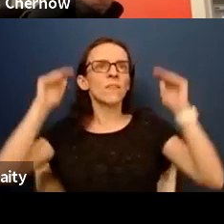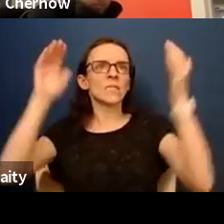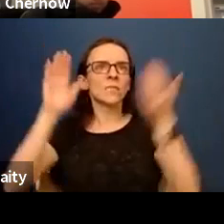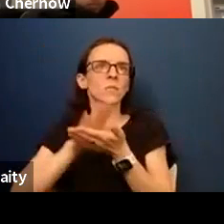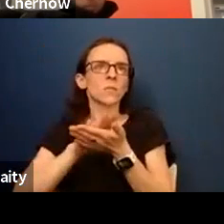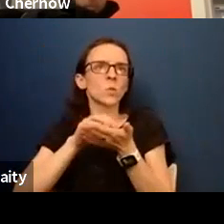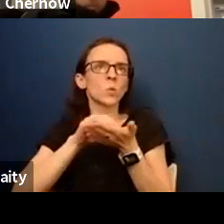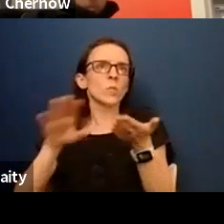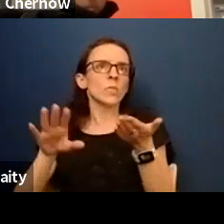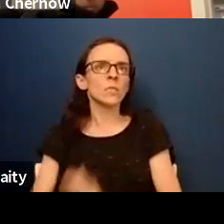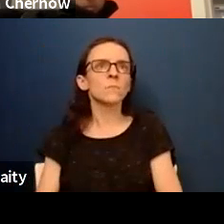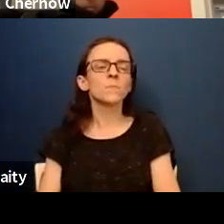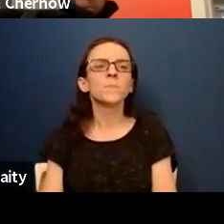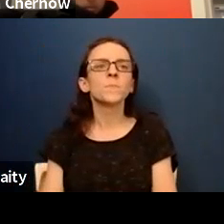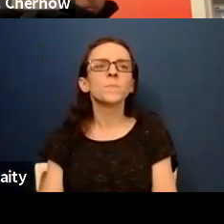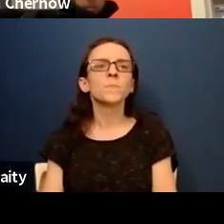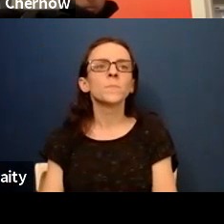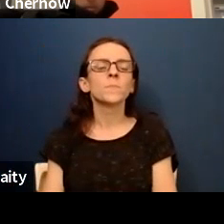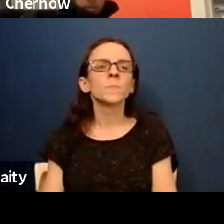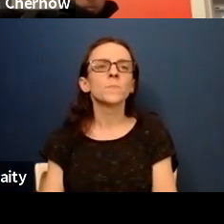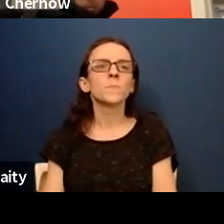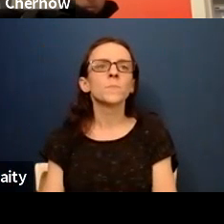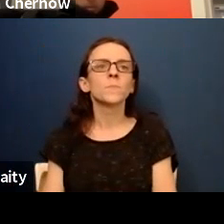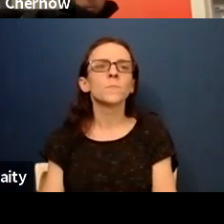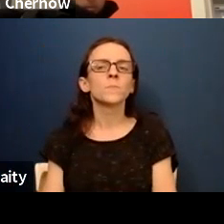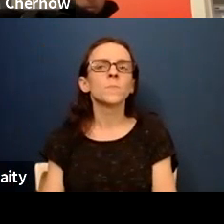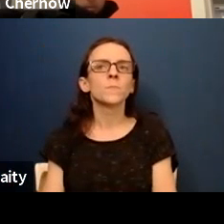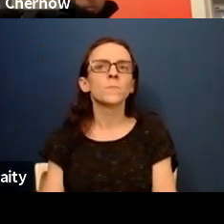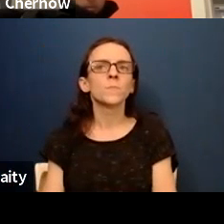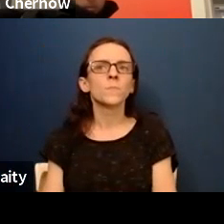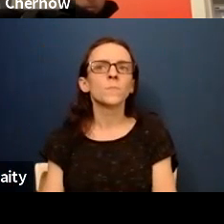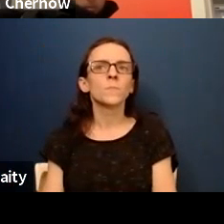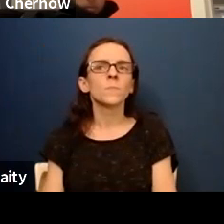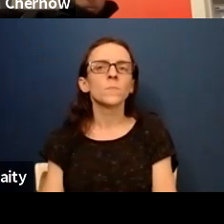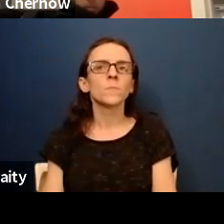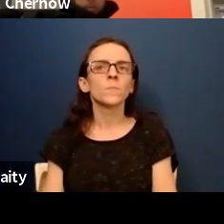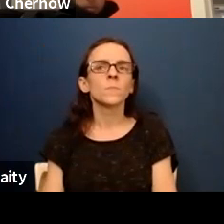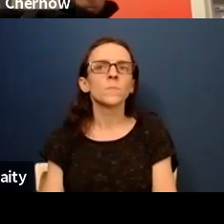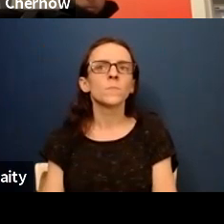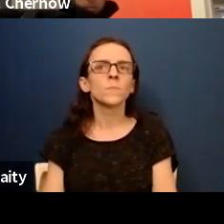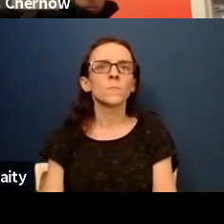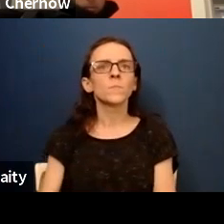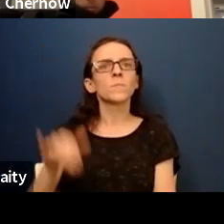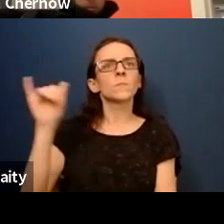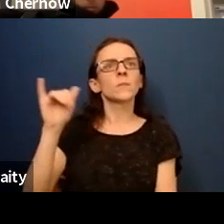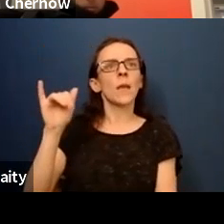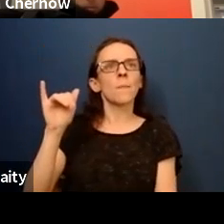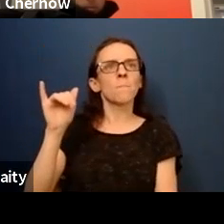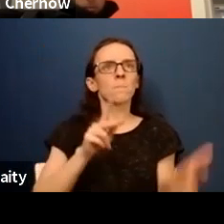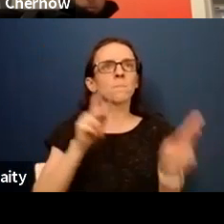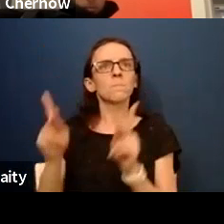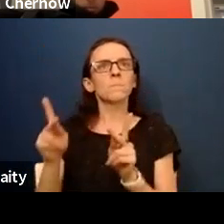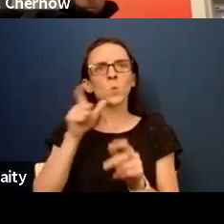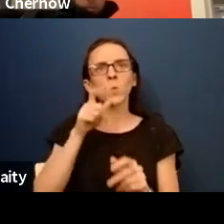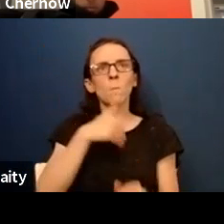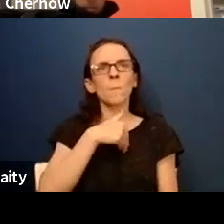就好似在座各位咁樣優秀嘅人， Just like the task force members. 而唔好